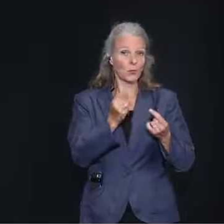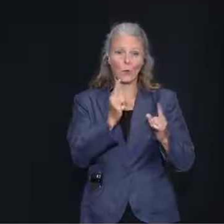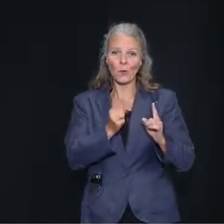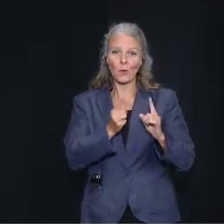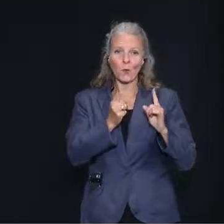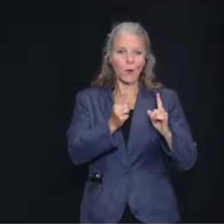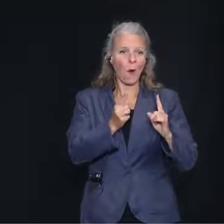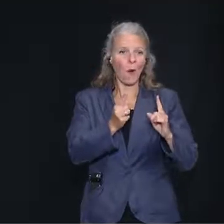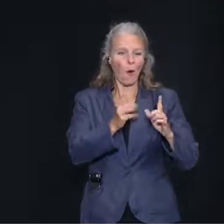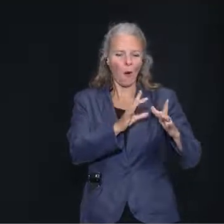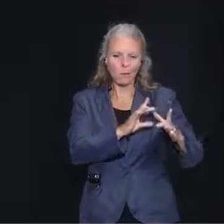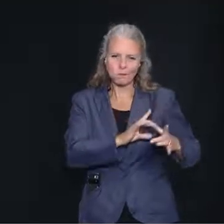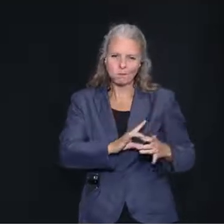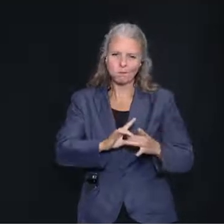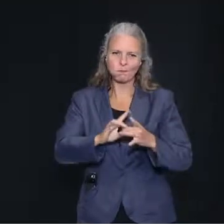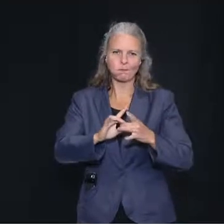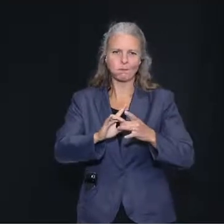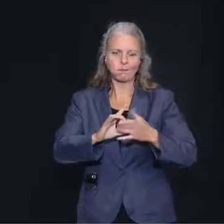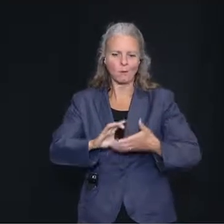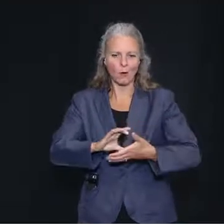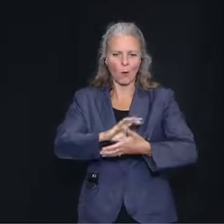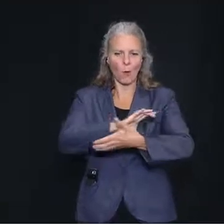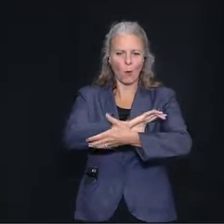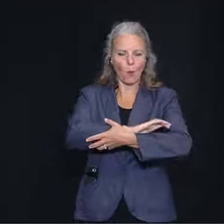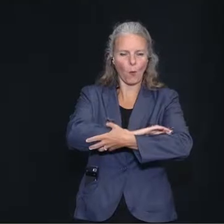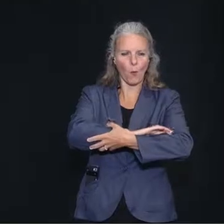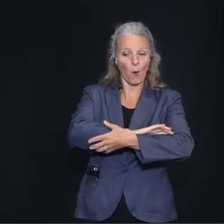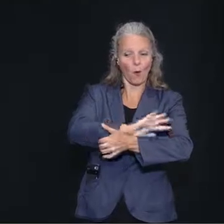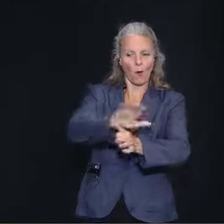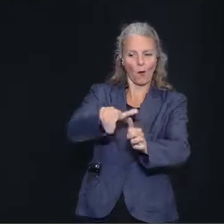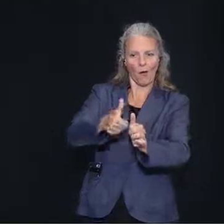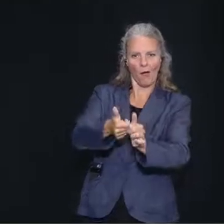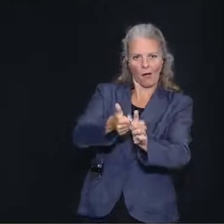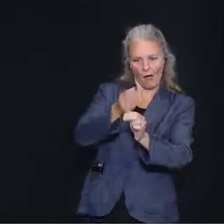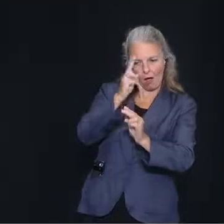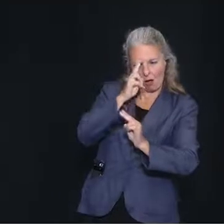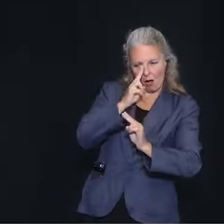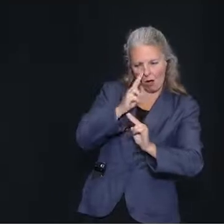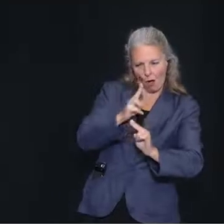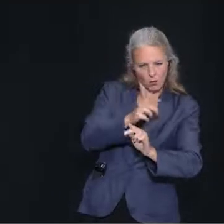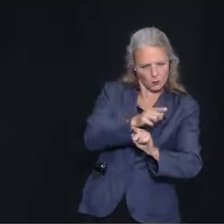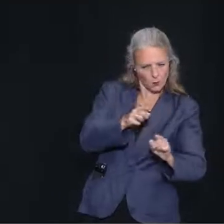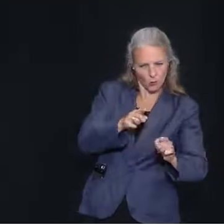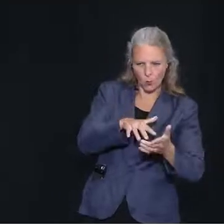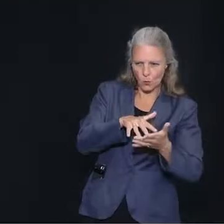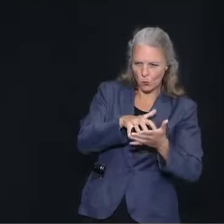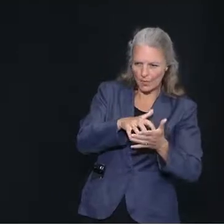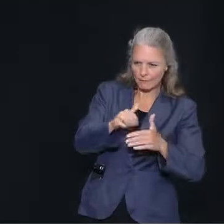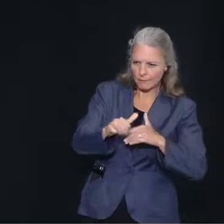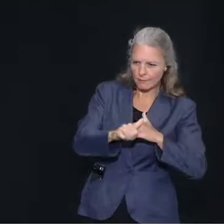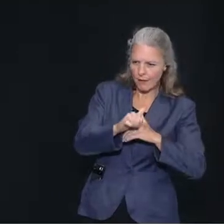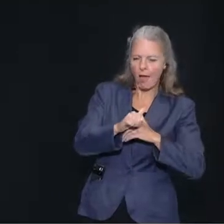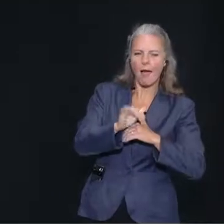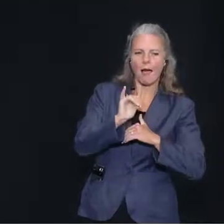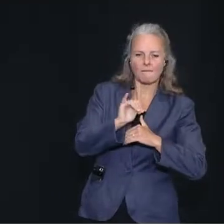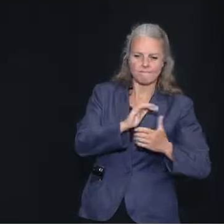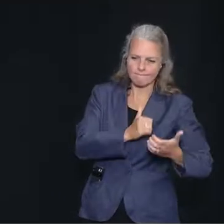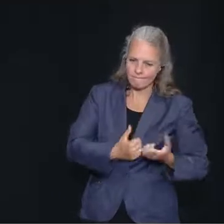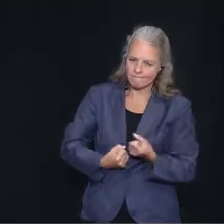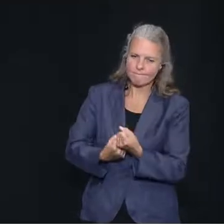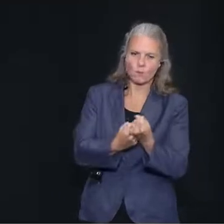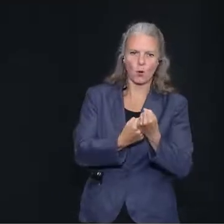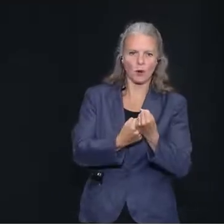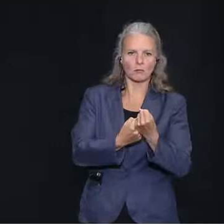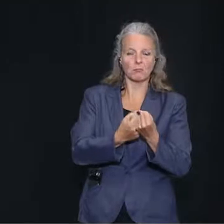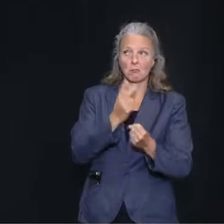reconciliation that can uphold the rights of the most vulnerable in our midst and look at history without resenting